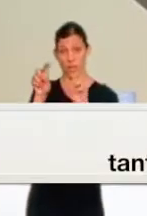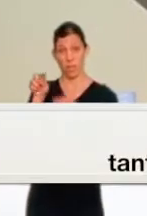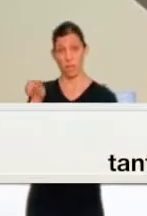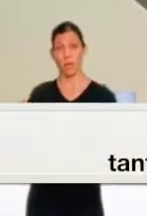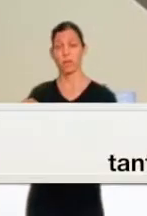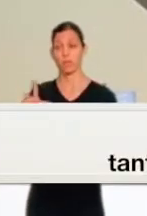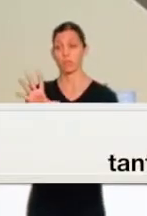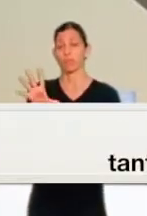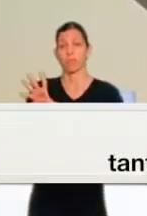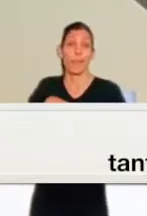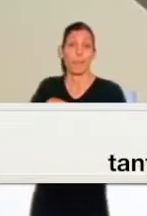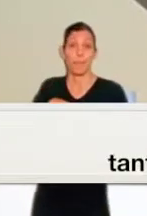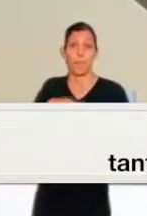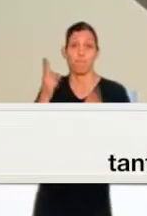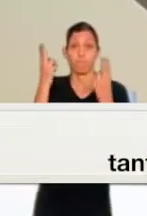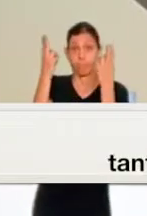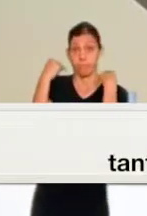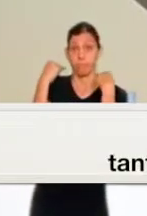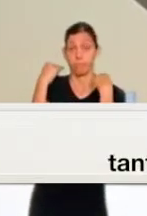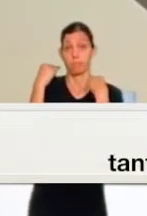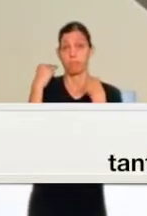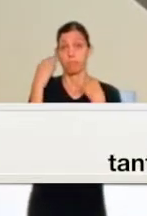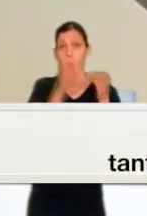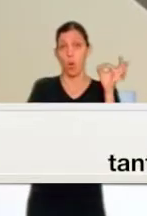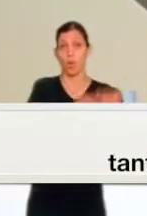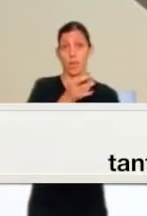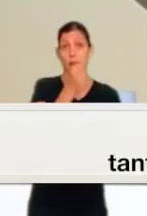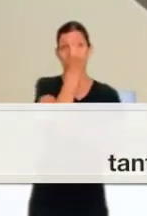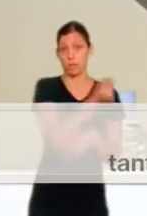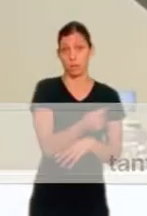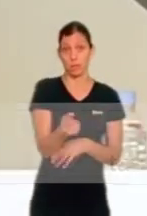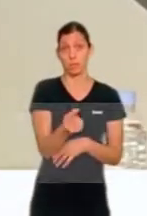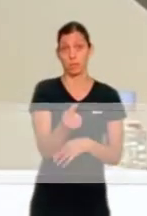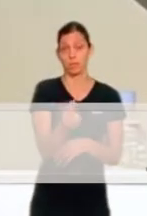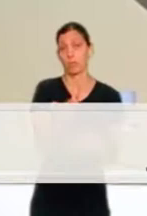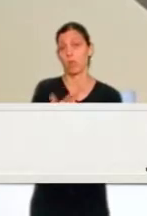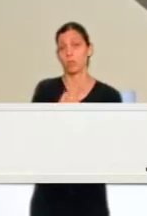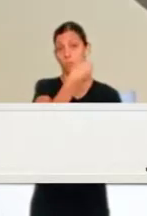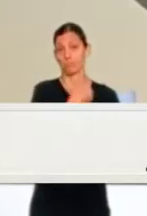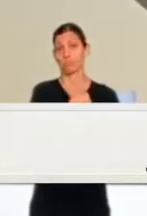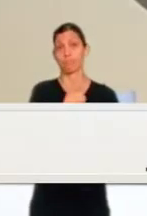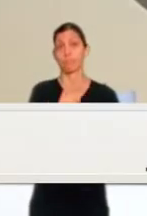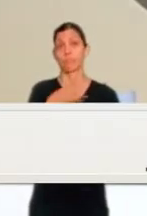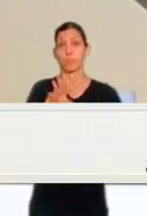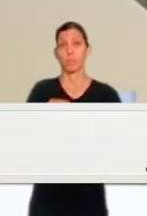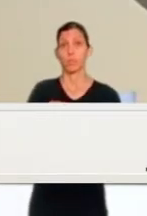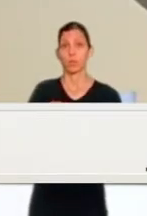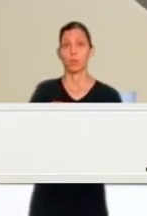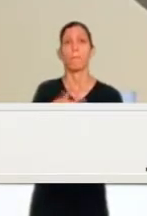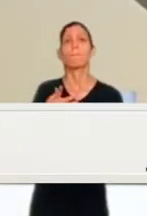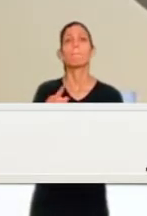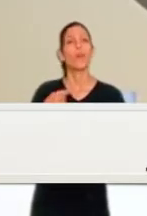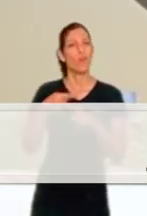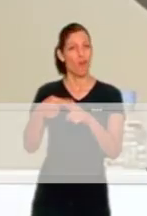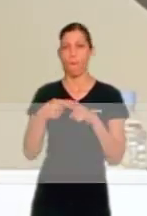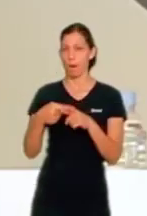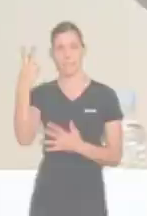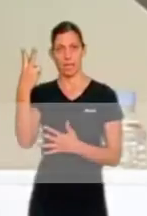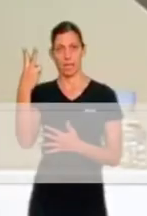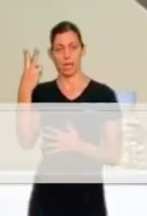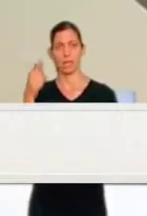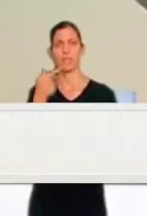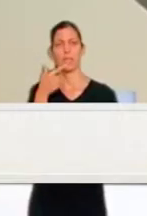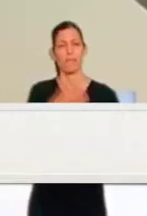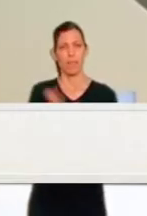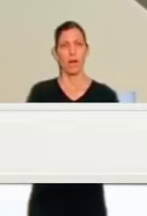acatem les resolucions judicials, tant la sentència com l'auto d'execució, encara que no compartim el seu contingut.